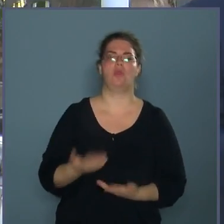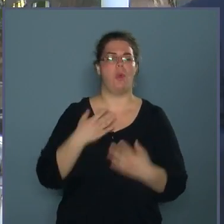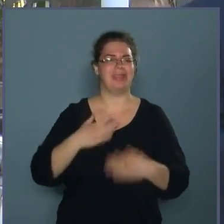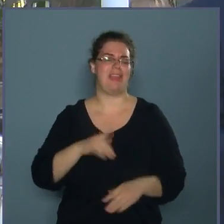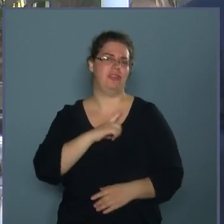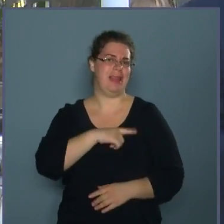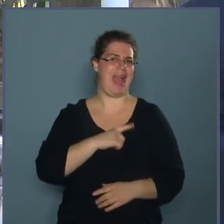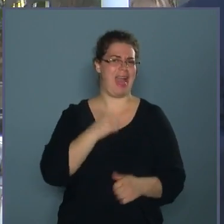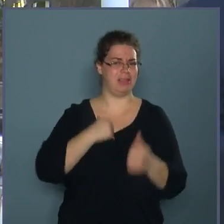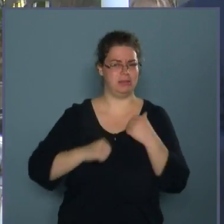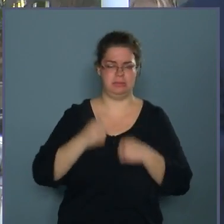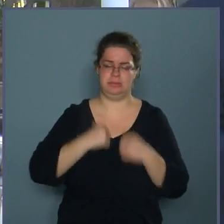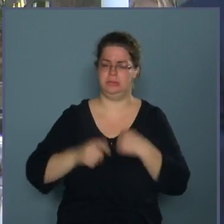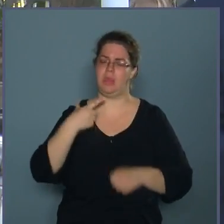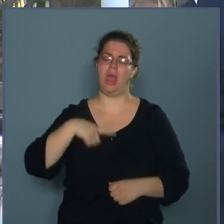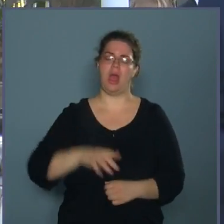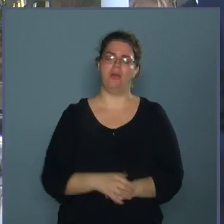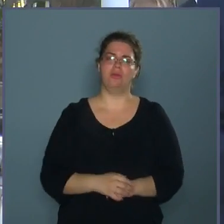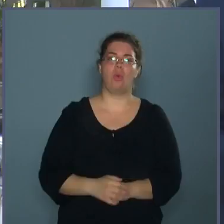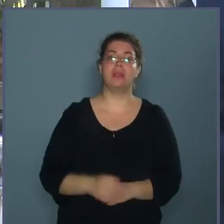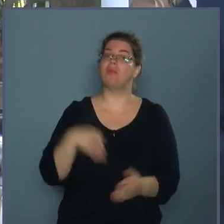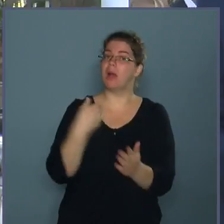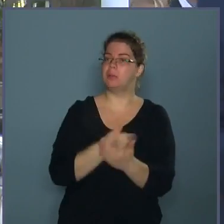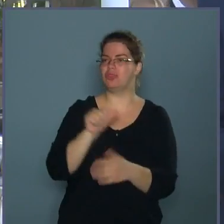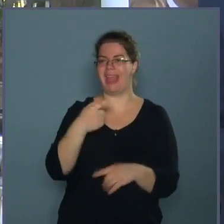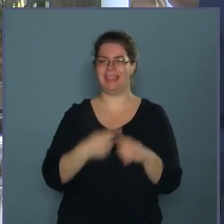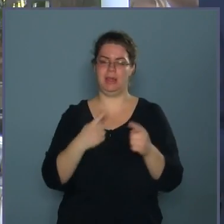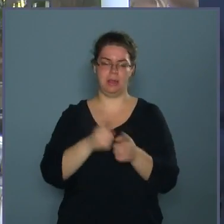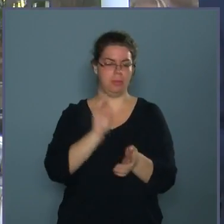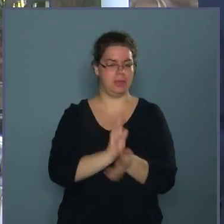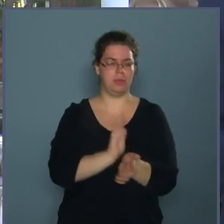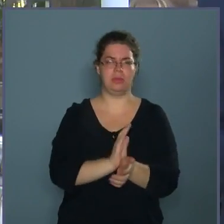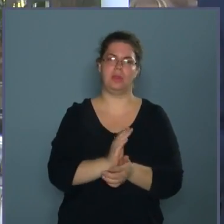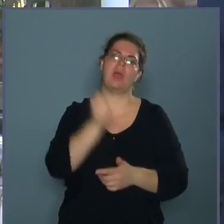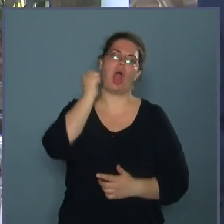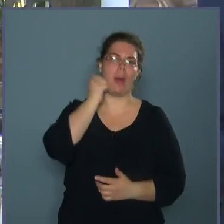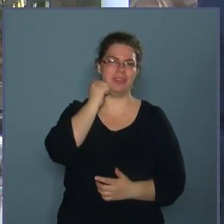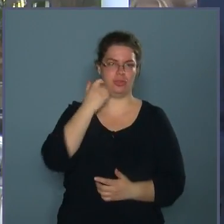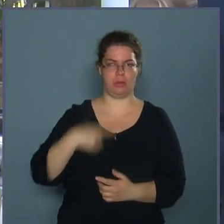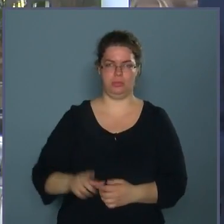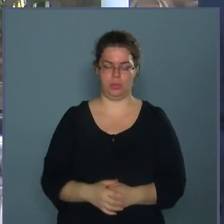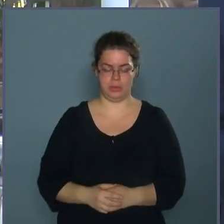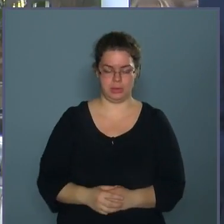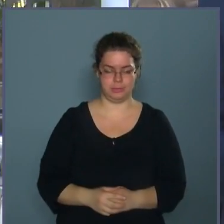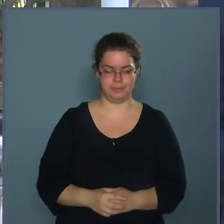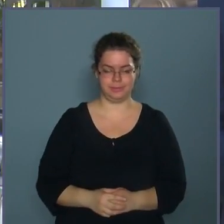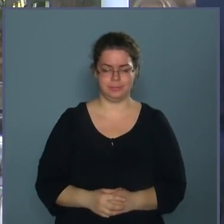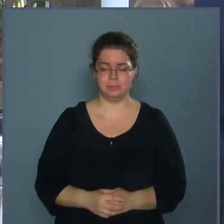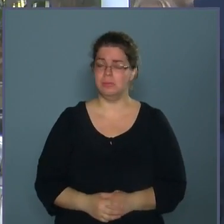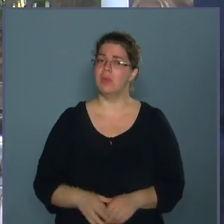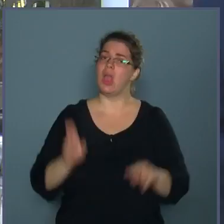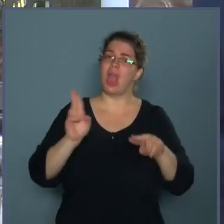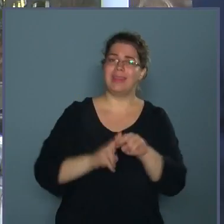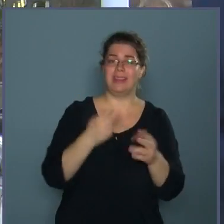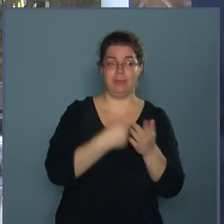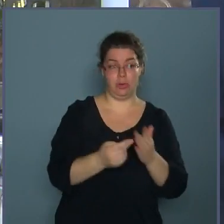kényszert alkalmaztak, a vallomások egy részét bizonyíthatóan meghamisították. A rendes